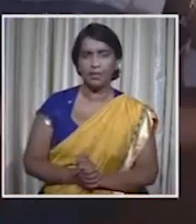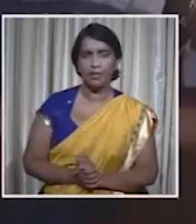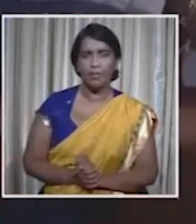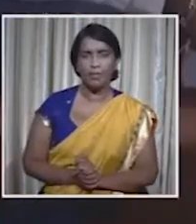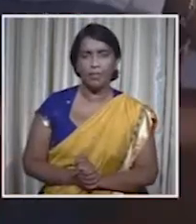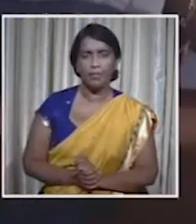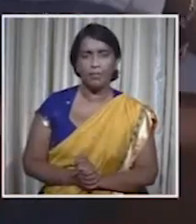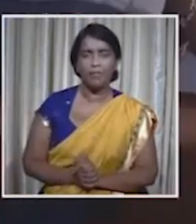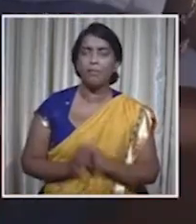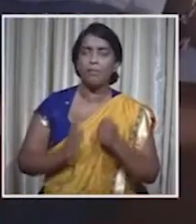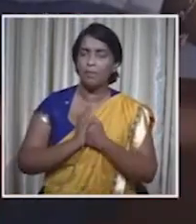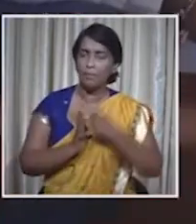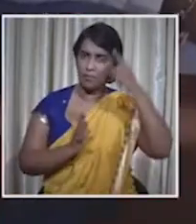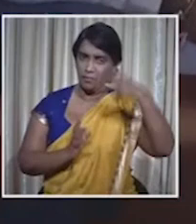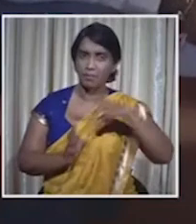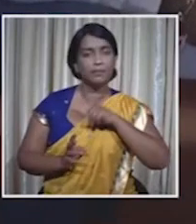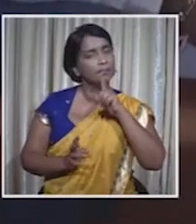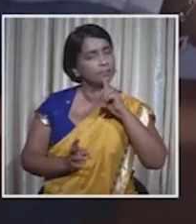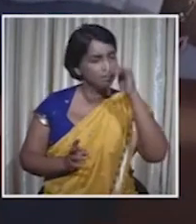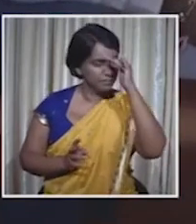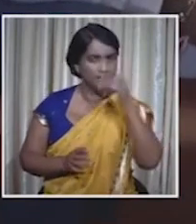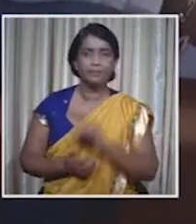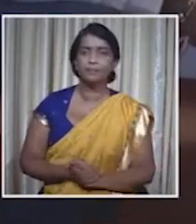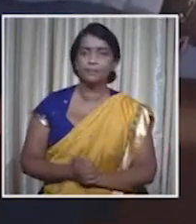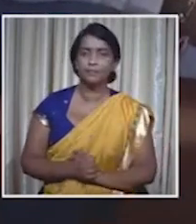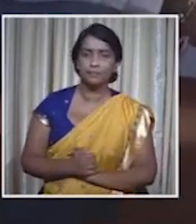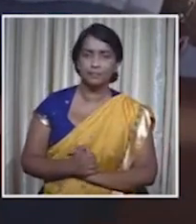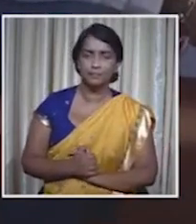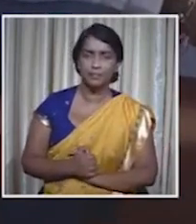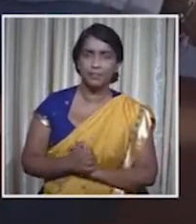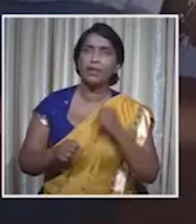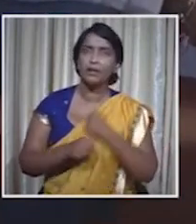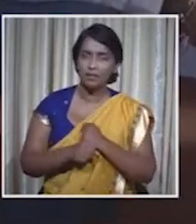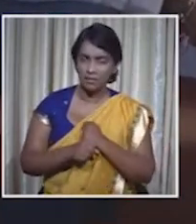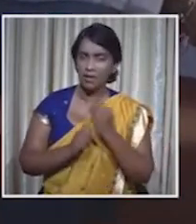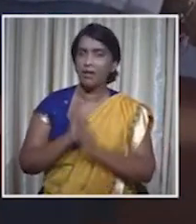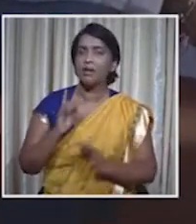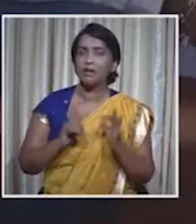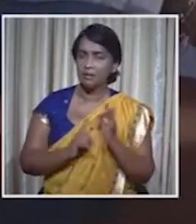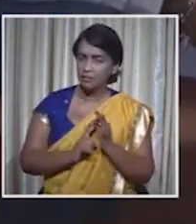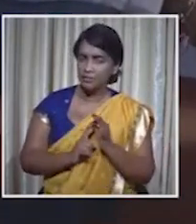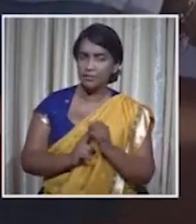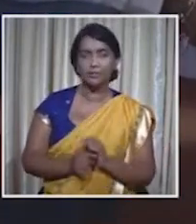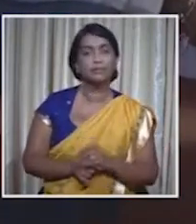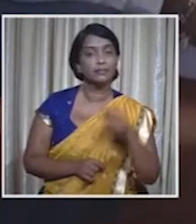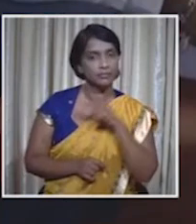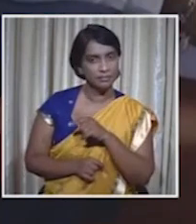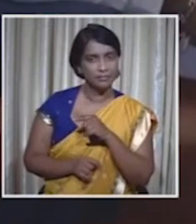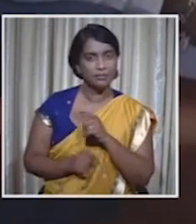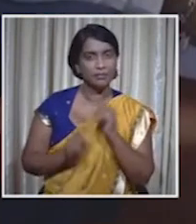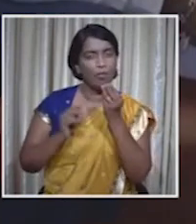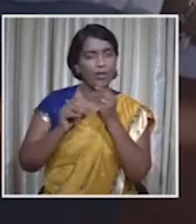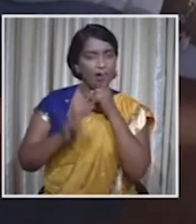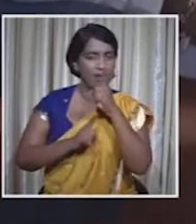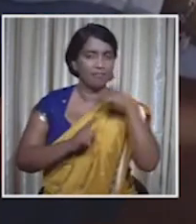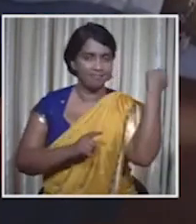පැහැදිලි. හැමතුමා. ගරු නියෝජ්‍ය කතානායකතුමනි අපේ දයන්ත කරුණාතිලක මන්ත්‍රීතුමා